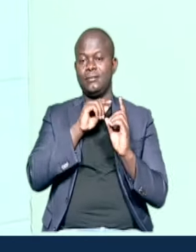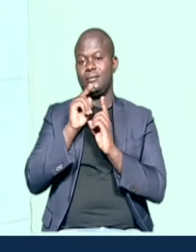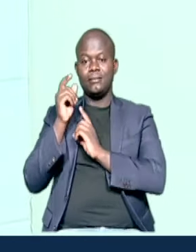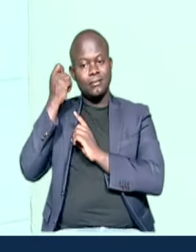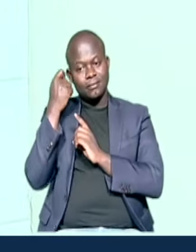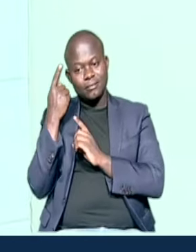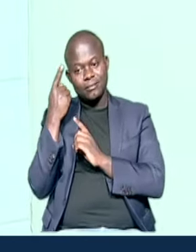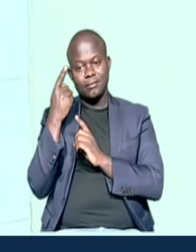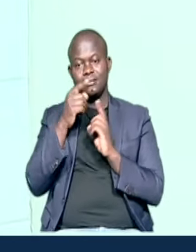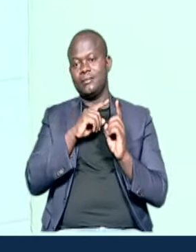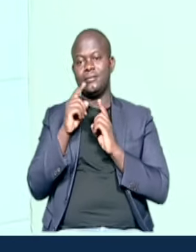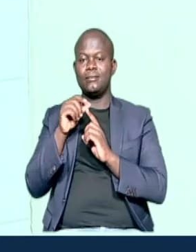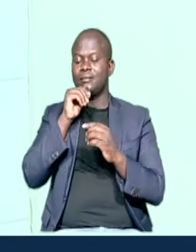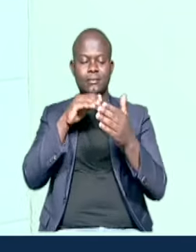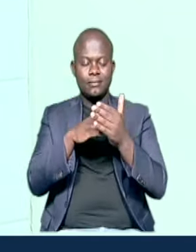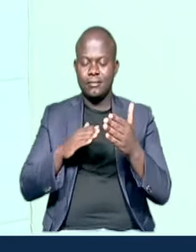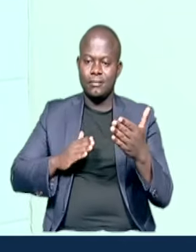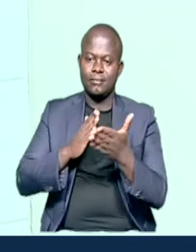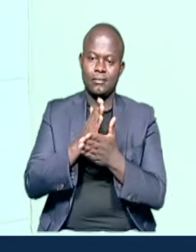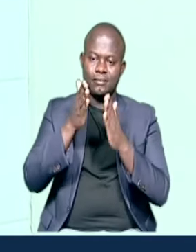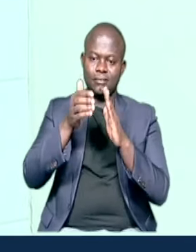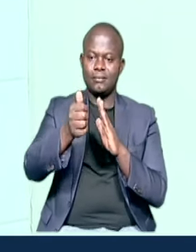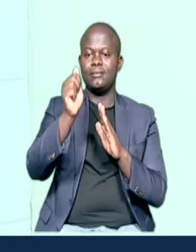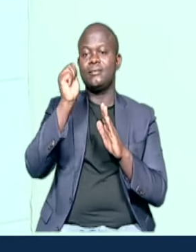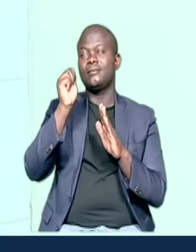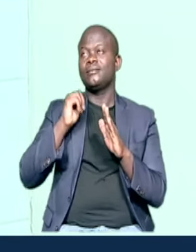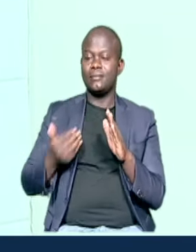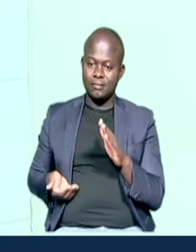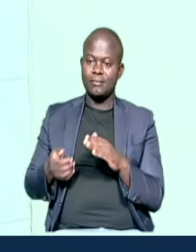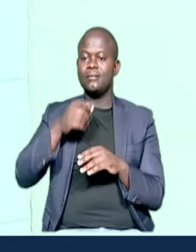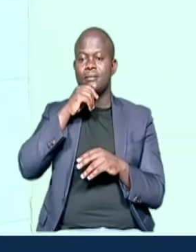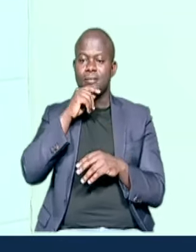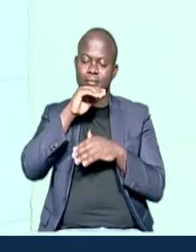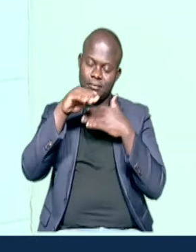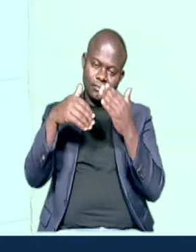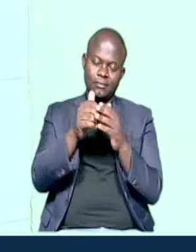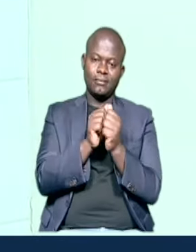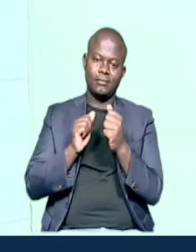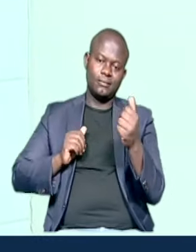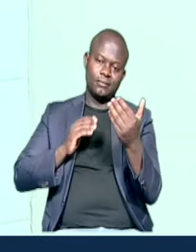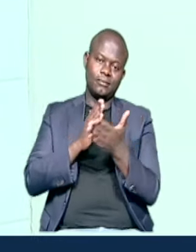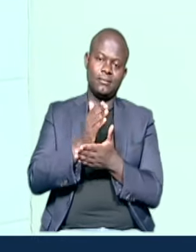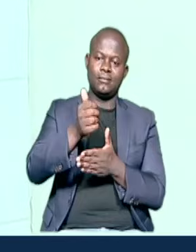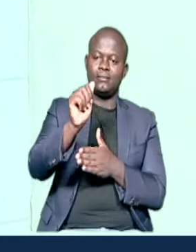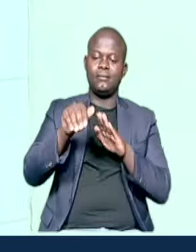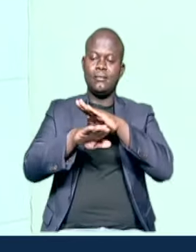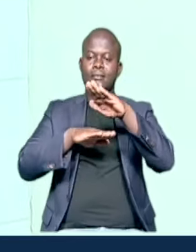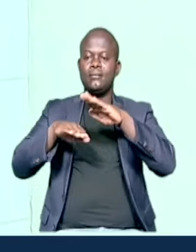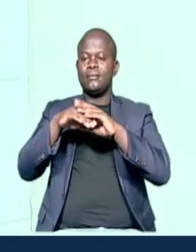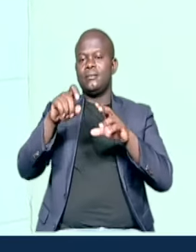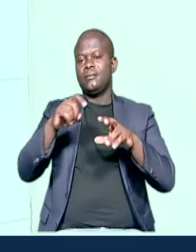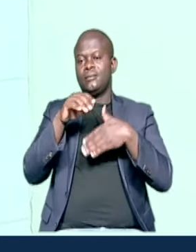ubu gisirikare ntabwo kibuza umuntu uburenganzira waba igitsina gore waba igitsina gabo hari uburenganzira bw'ibanze